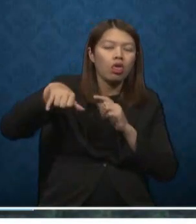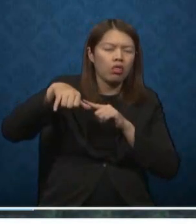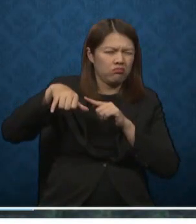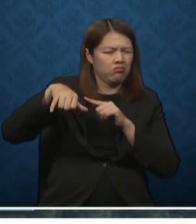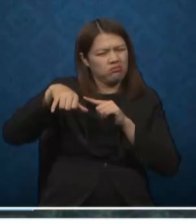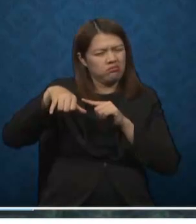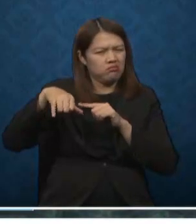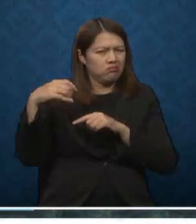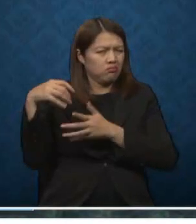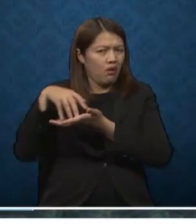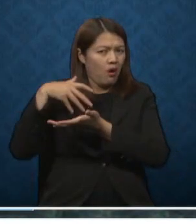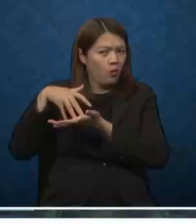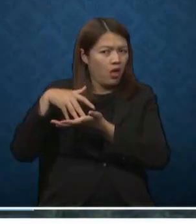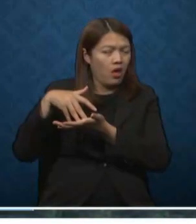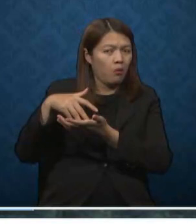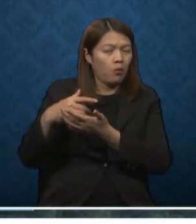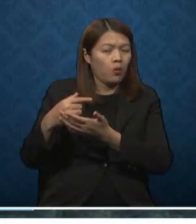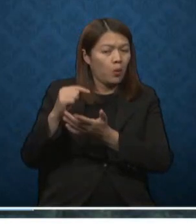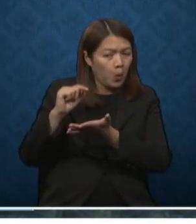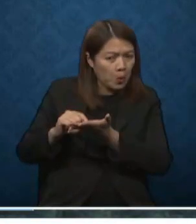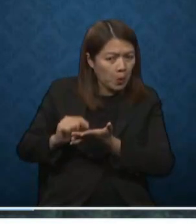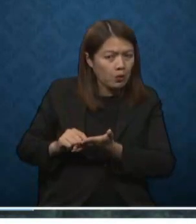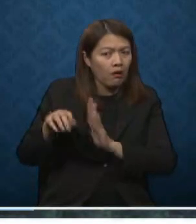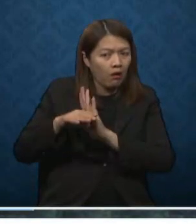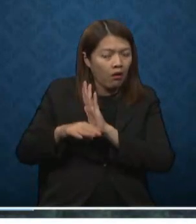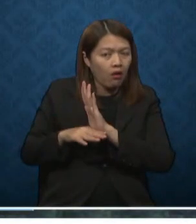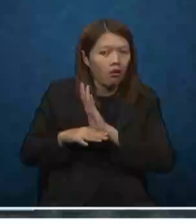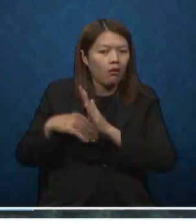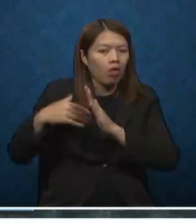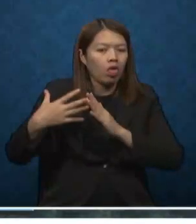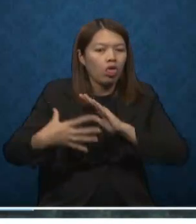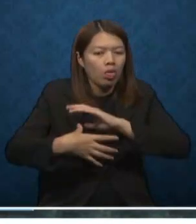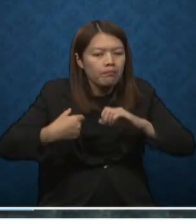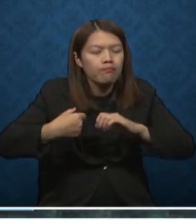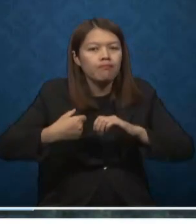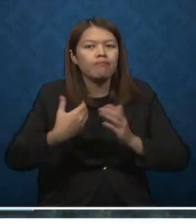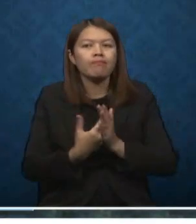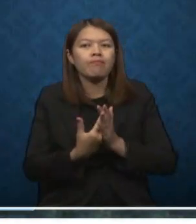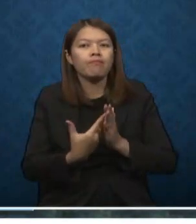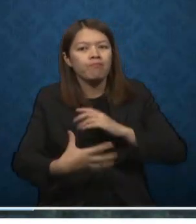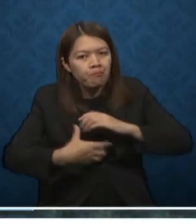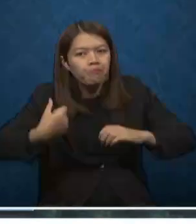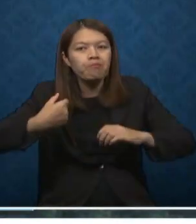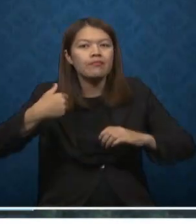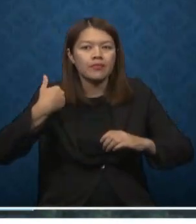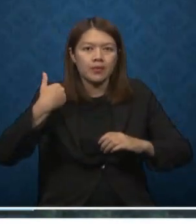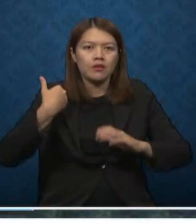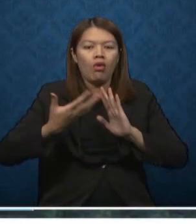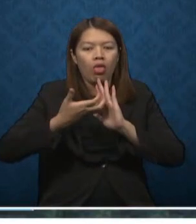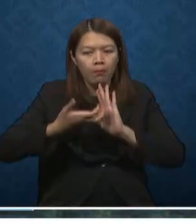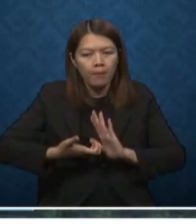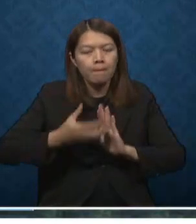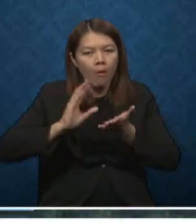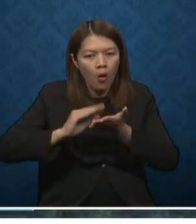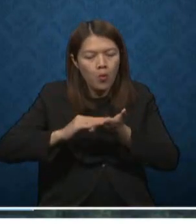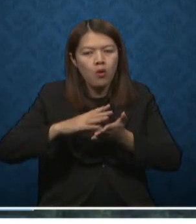กล่าวเล่าให้เราทำอย่างนู้นอย่างนี้จนถึงสุดท้ายก็คือบางส่วนก็ถูกสูญเสียทรัพย์สินในการถูกแฮกข้อมูล